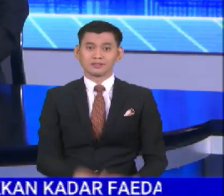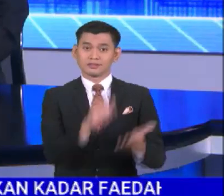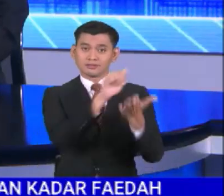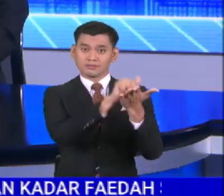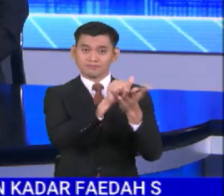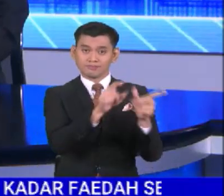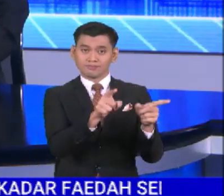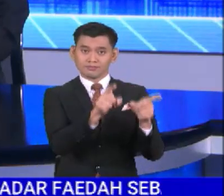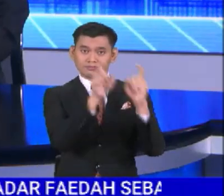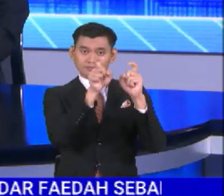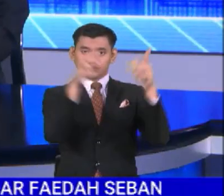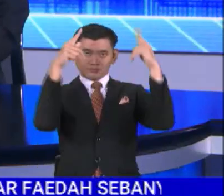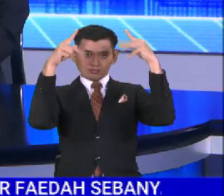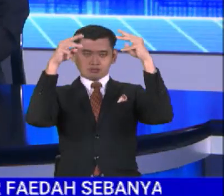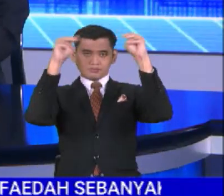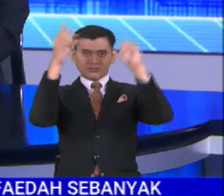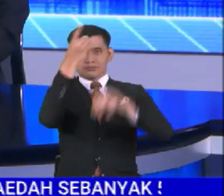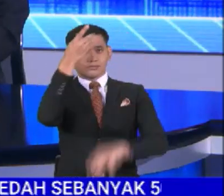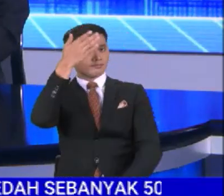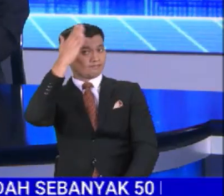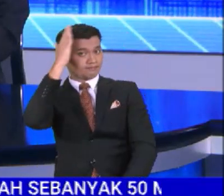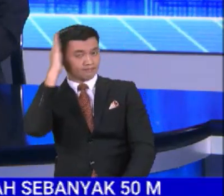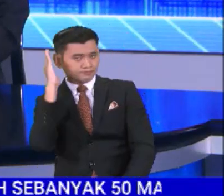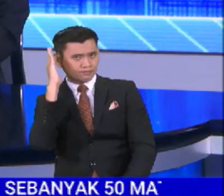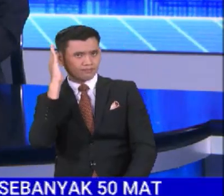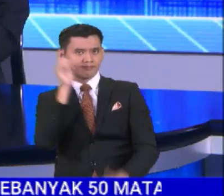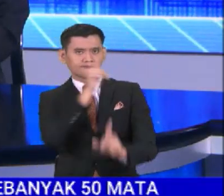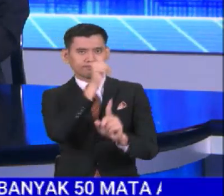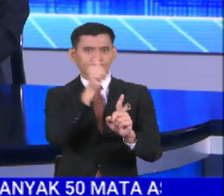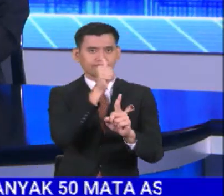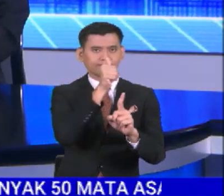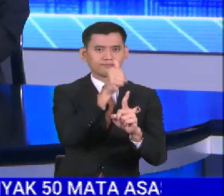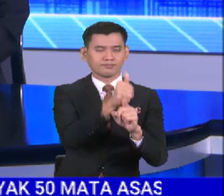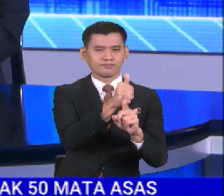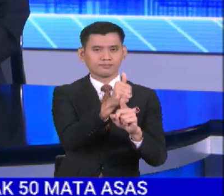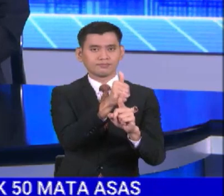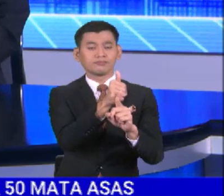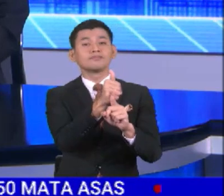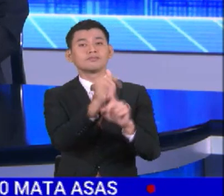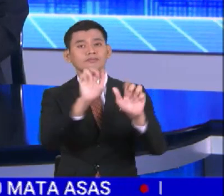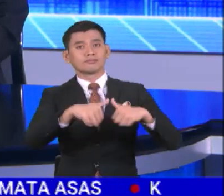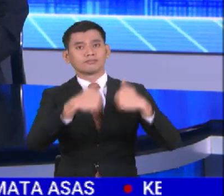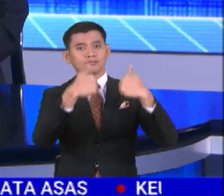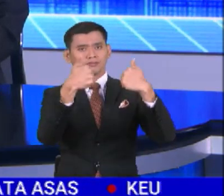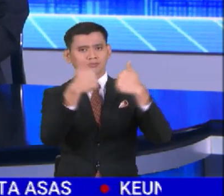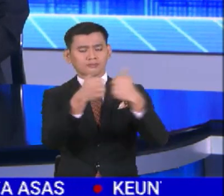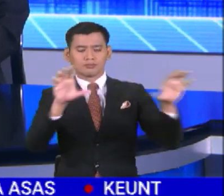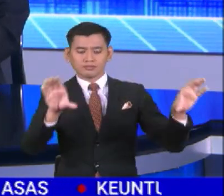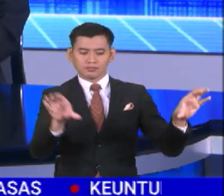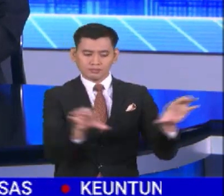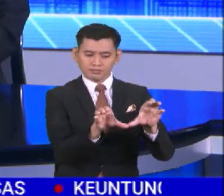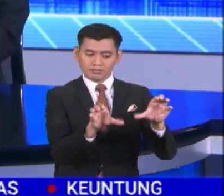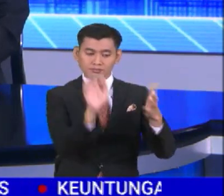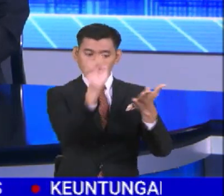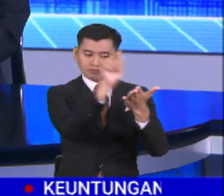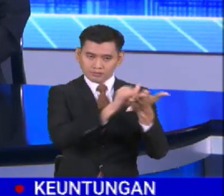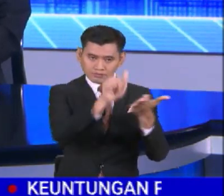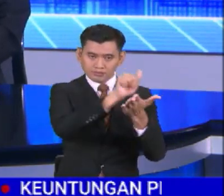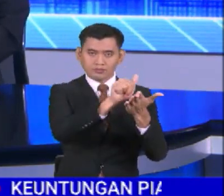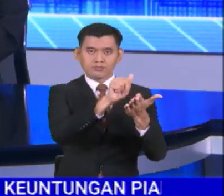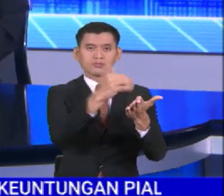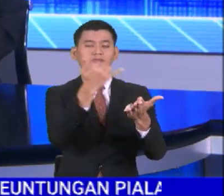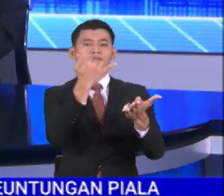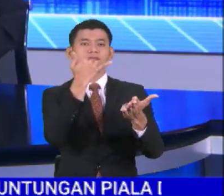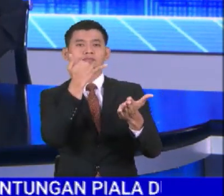Siasat segera. Perdana Menteri Datuk Seri Ismail Sabri Yaakob mengarahkan agensi penguatkuasa melaksanakan siasatan lanjut kemungkinan salah